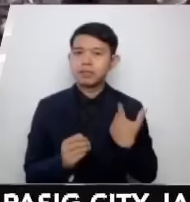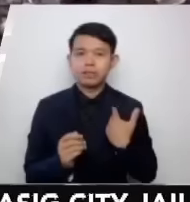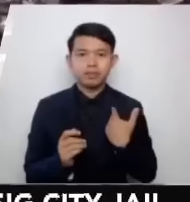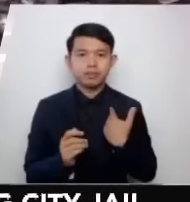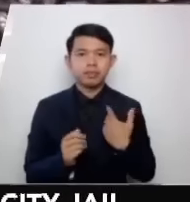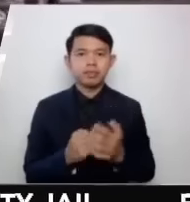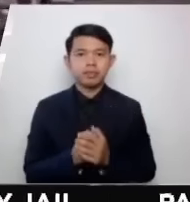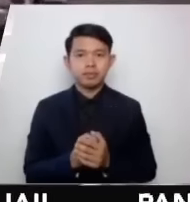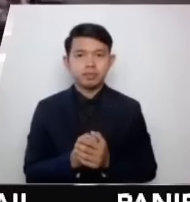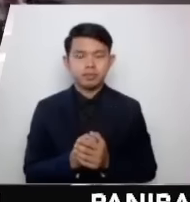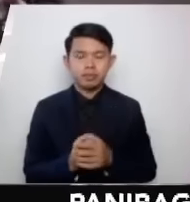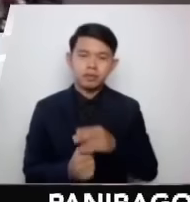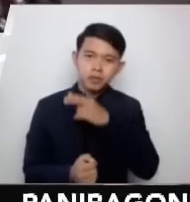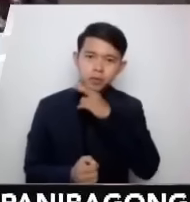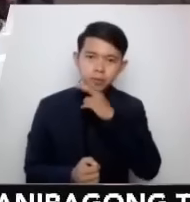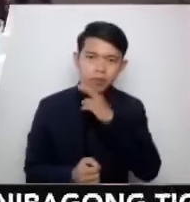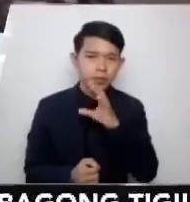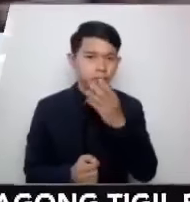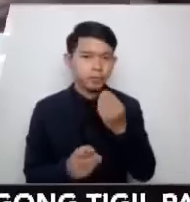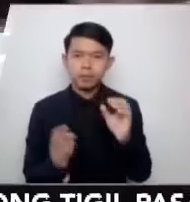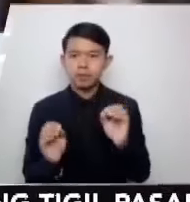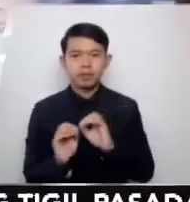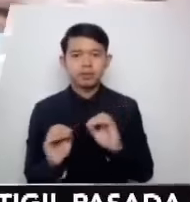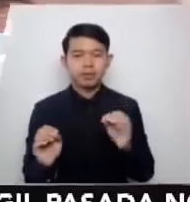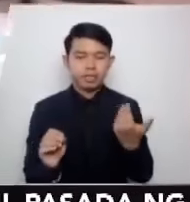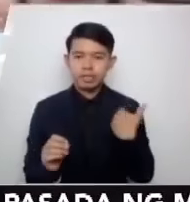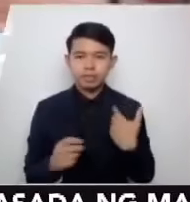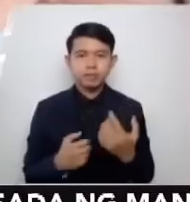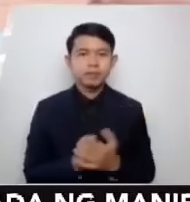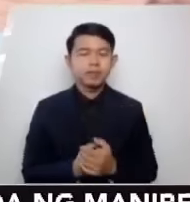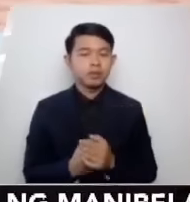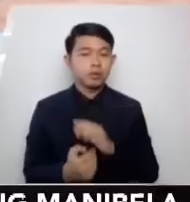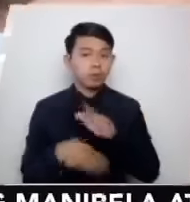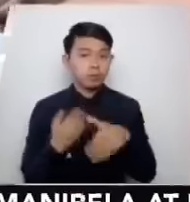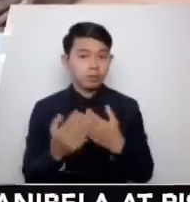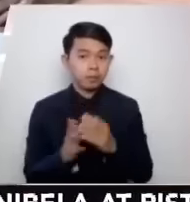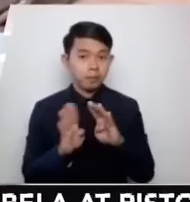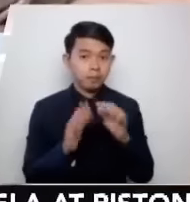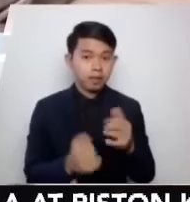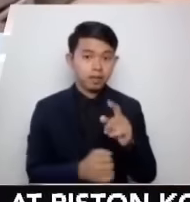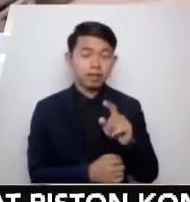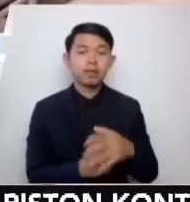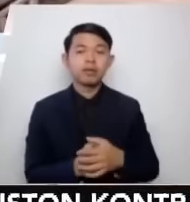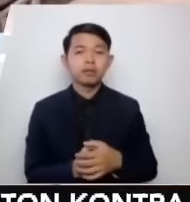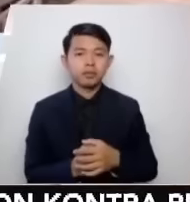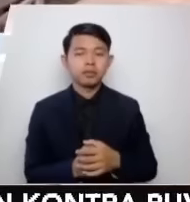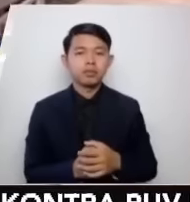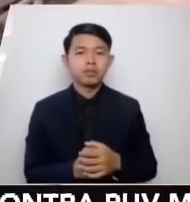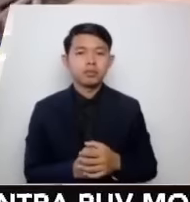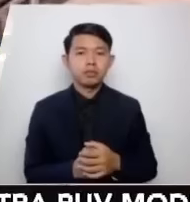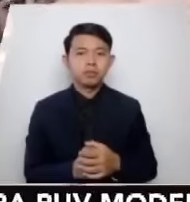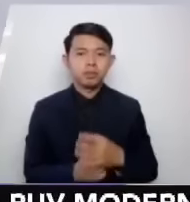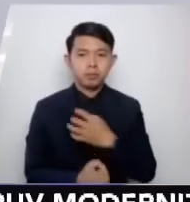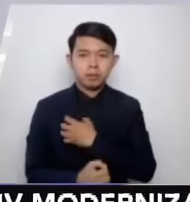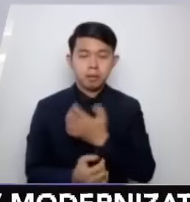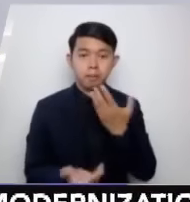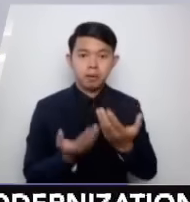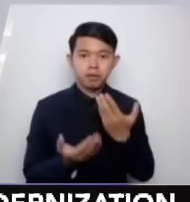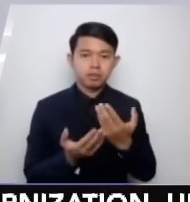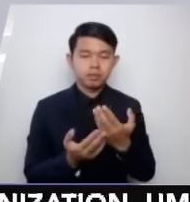suspect. Ipinatawag din ng barangay kapitan ng mga tanod. Duda kasi ng pamilya na baka mga tanod umano ang naglason sa mga aso.